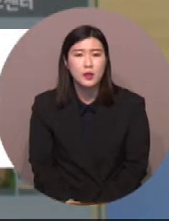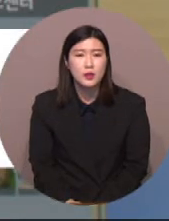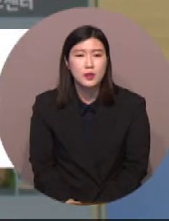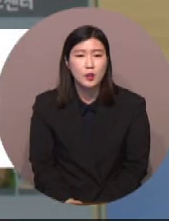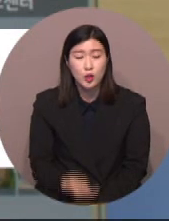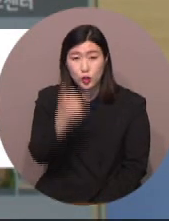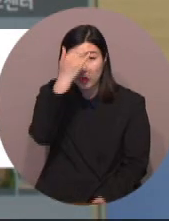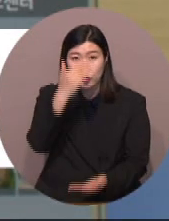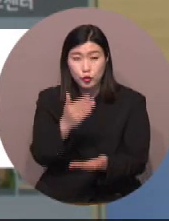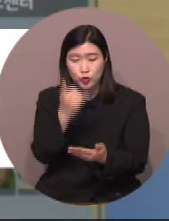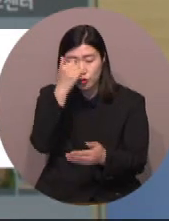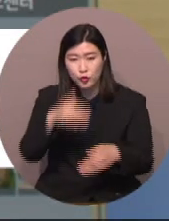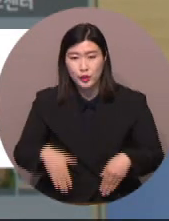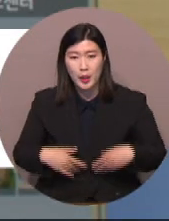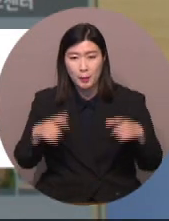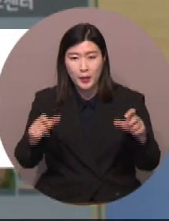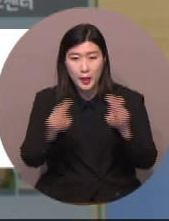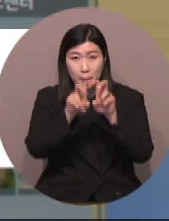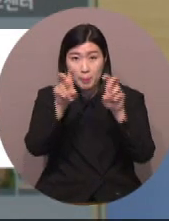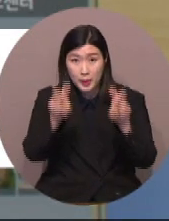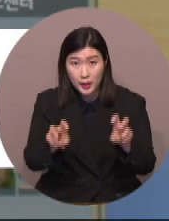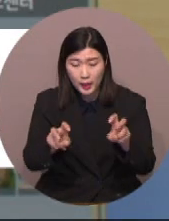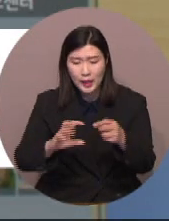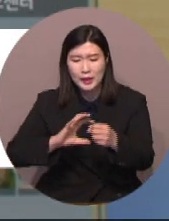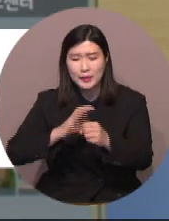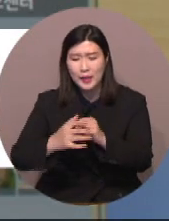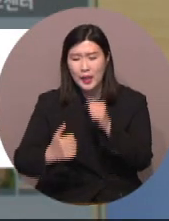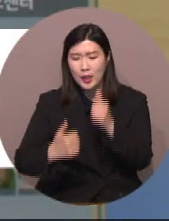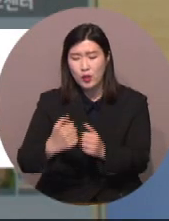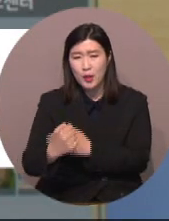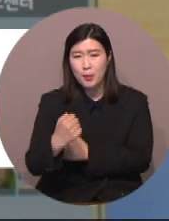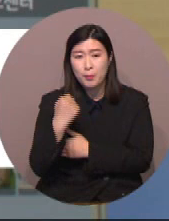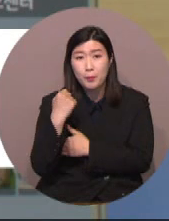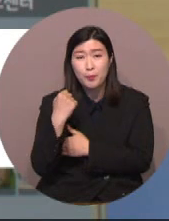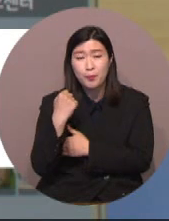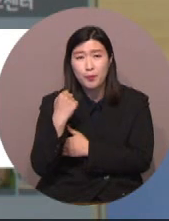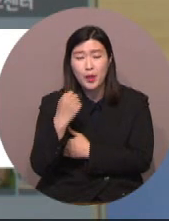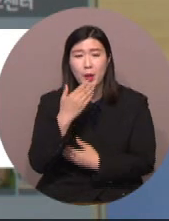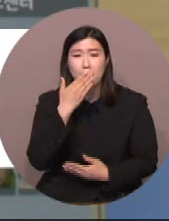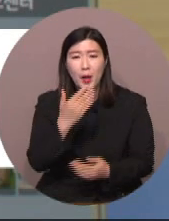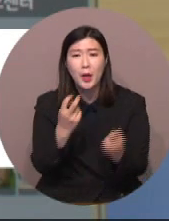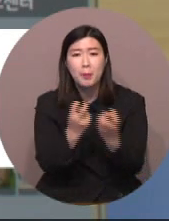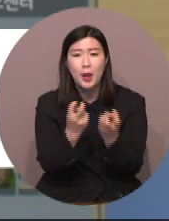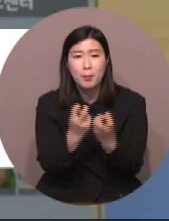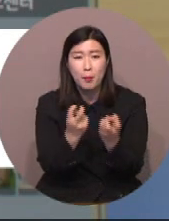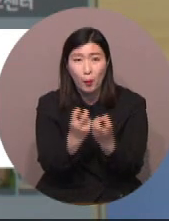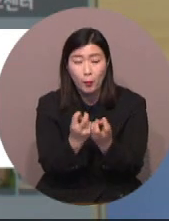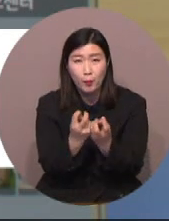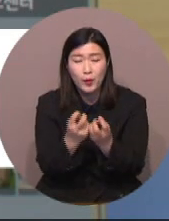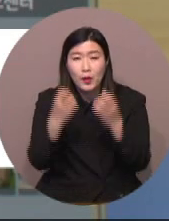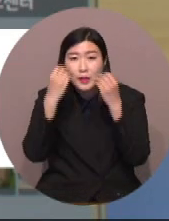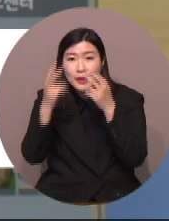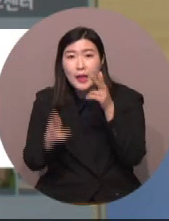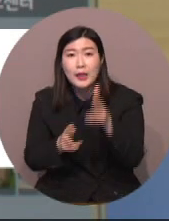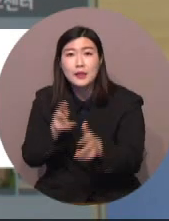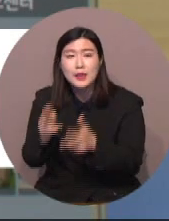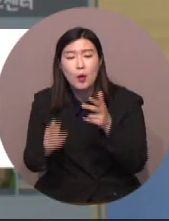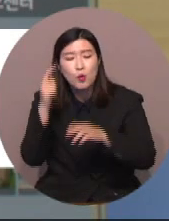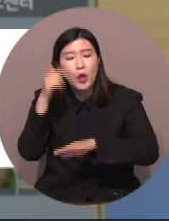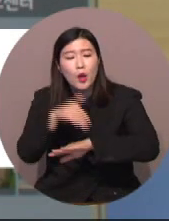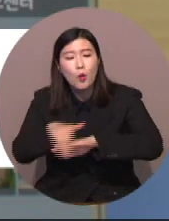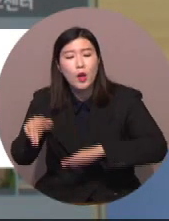디스플레이 산업이 위기를 벗어나 3개 경쟁력을 다시 찾기 위한 디스플레이 산업 육성 방안과